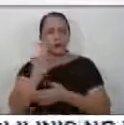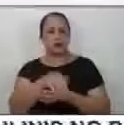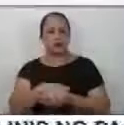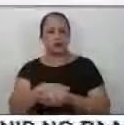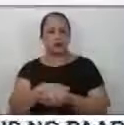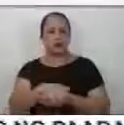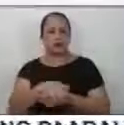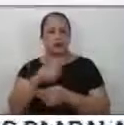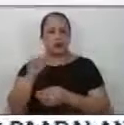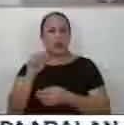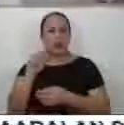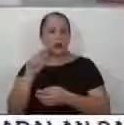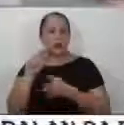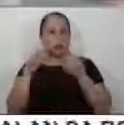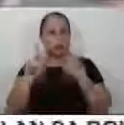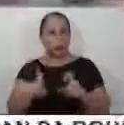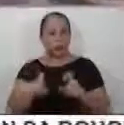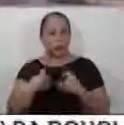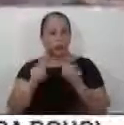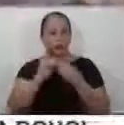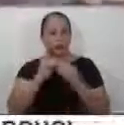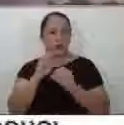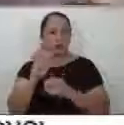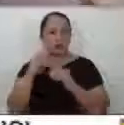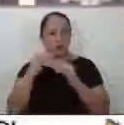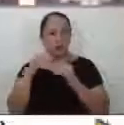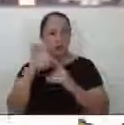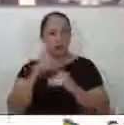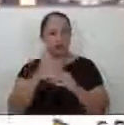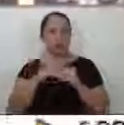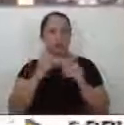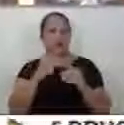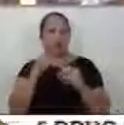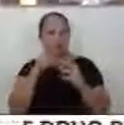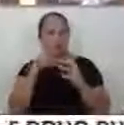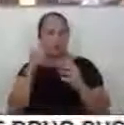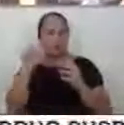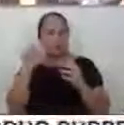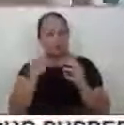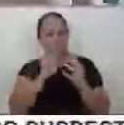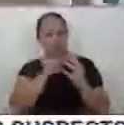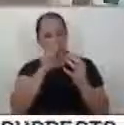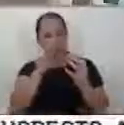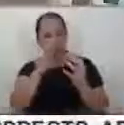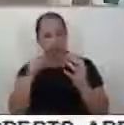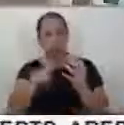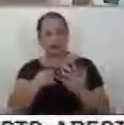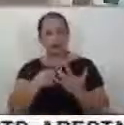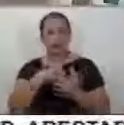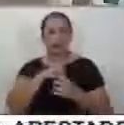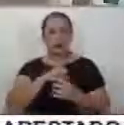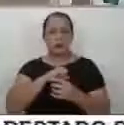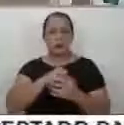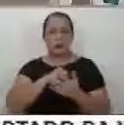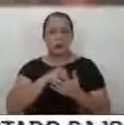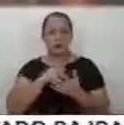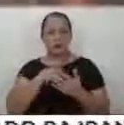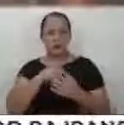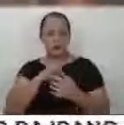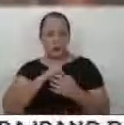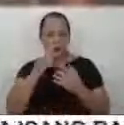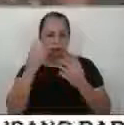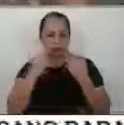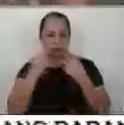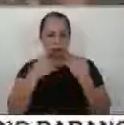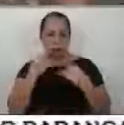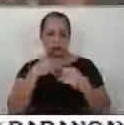pa napapanahon para luwagan ang restriction sa Metro Manila sa kabila ng mataas na vaccination rate sa rehiyon. Sa datos ng DOH, nasa mahigit 6 milyon